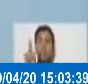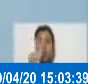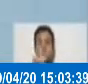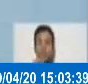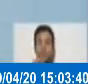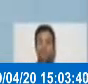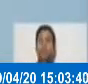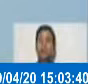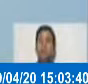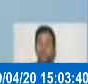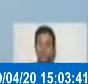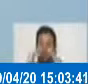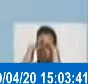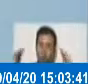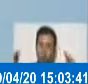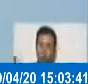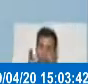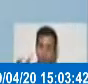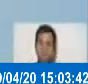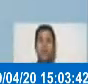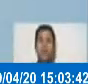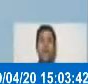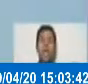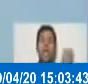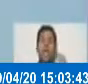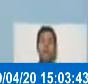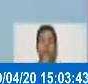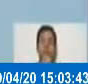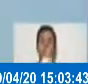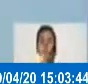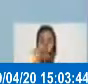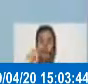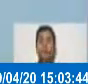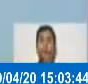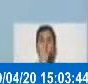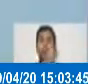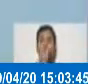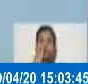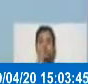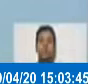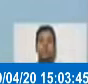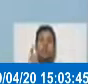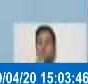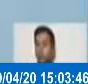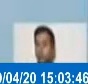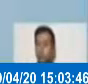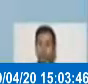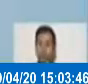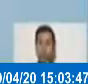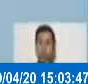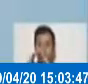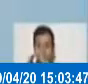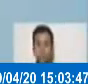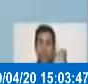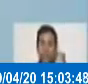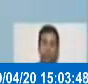24 ঘন্টায় কোয়ারেন্টাইনে বাড়ি এবং হোম কোয়ারেন্টাইন মিলে, প্রাতিষ্ঠানিক কোয়ারেন্টাইন মিলে আমাদের আছেন